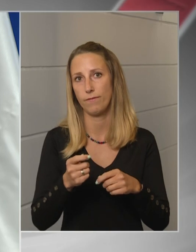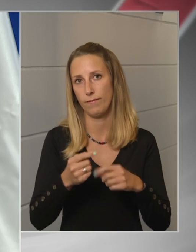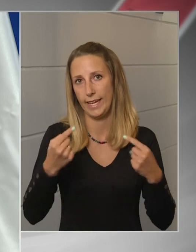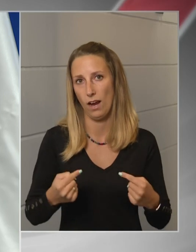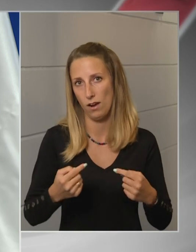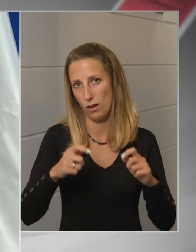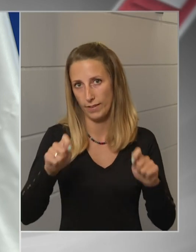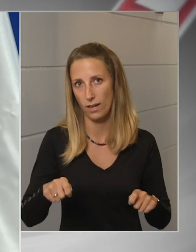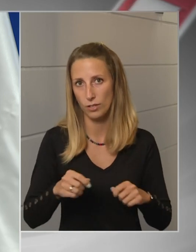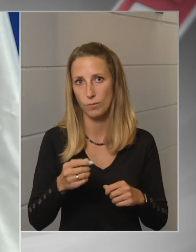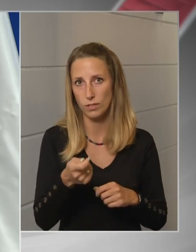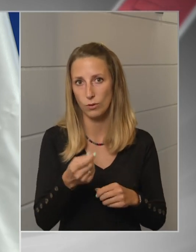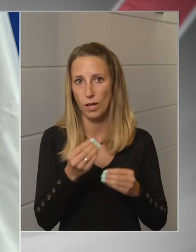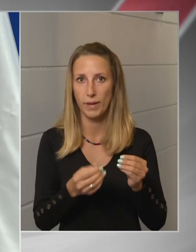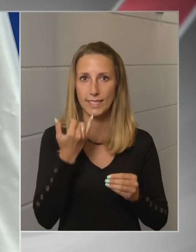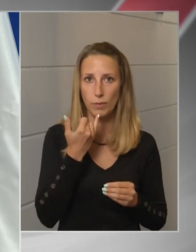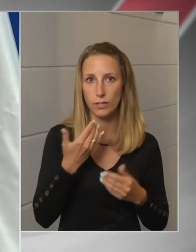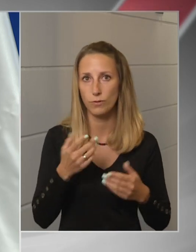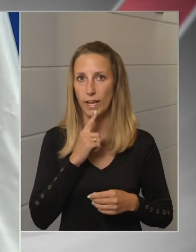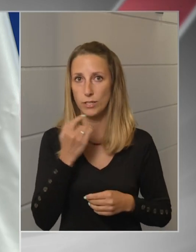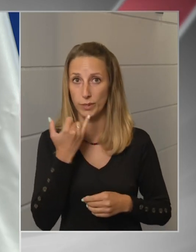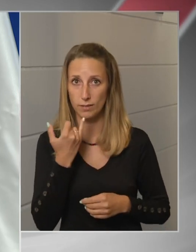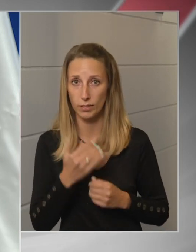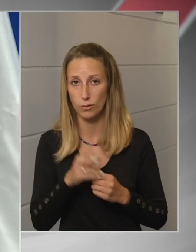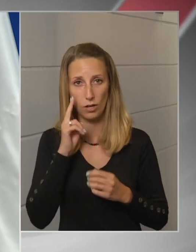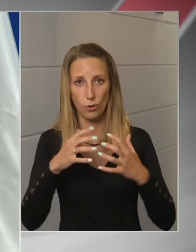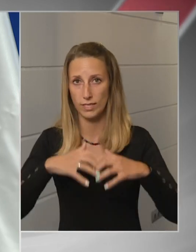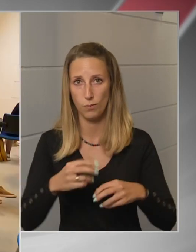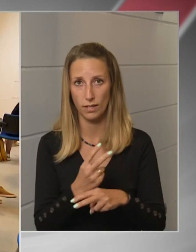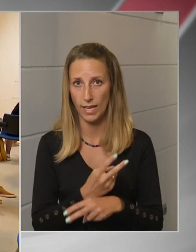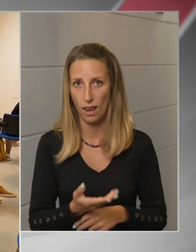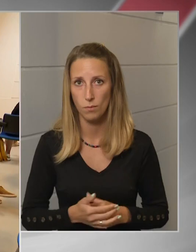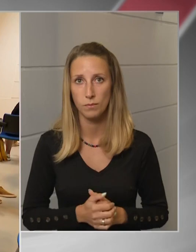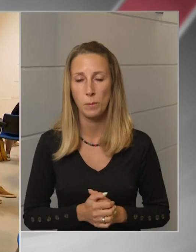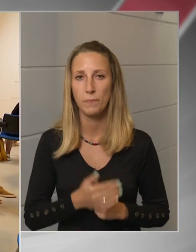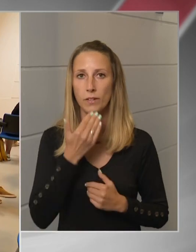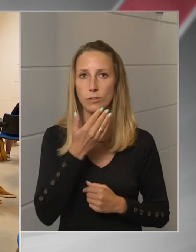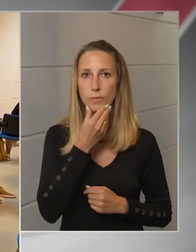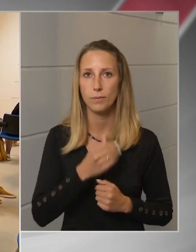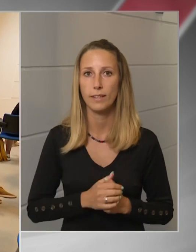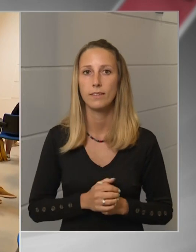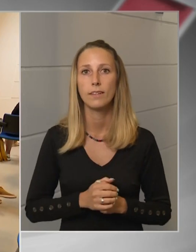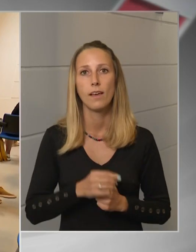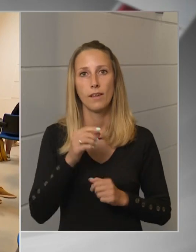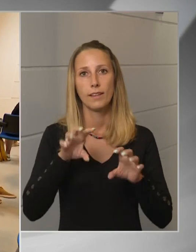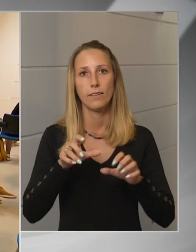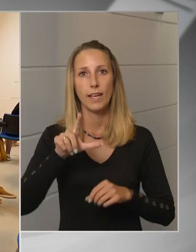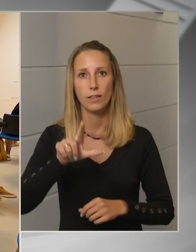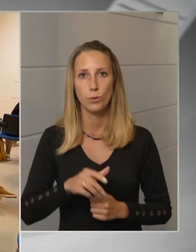mert szimpatikus vagy kevésbé szimpatikus összeomlik az állam. Köszönöm szépen. TV2.